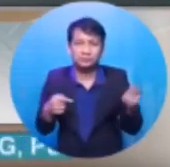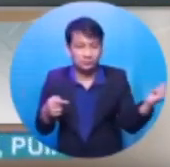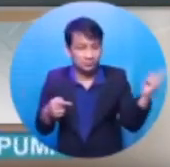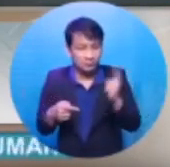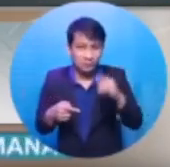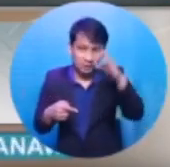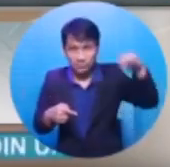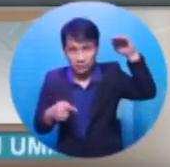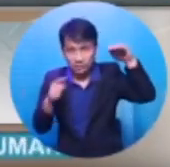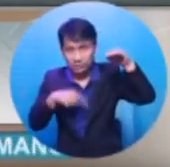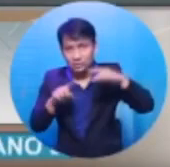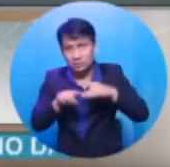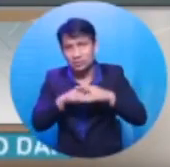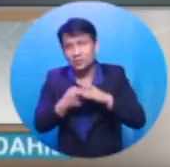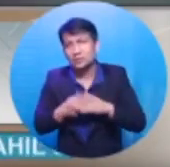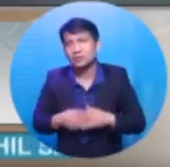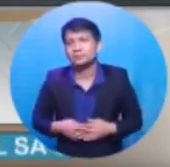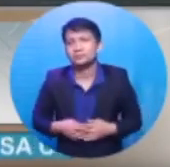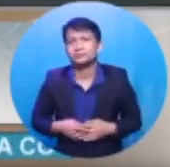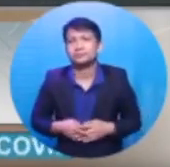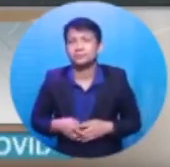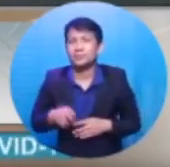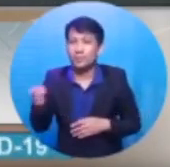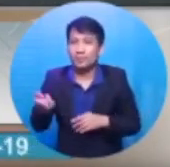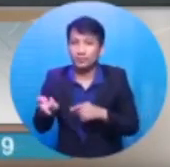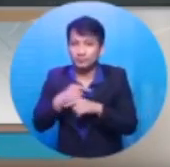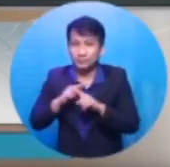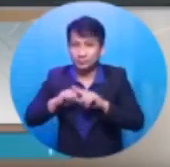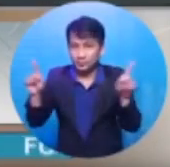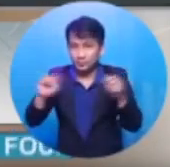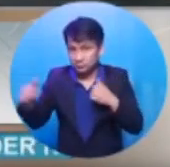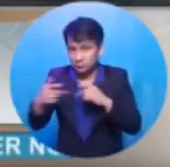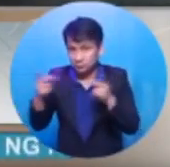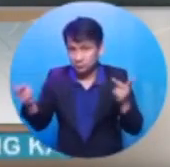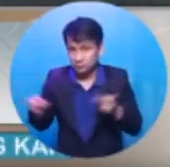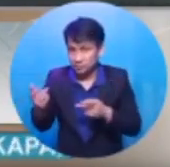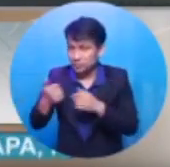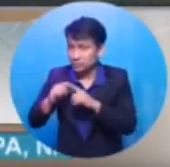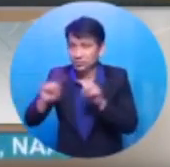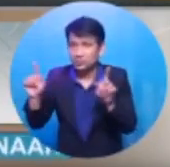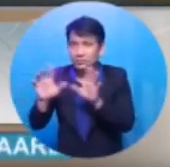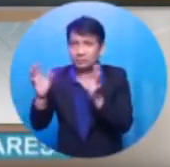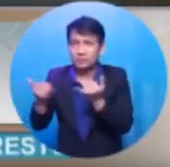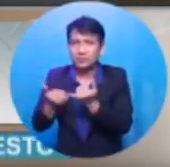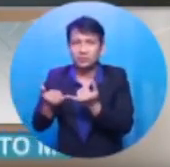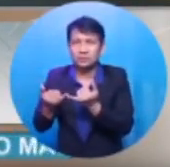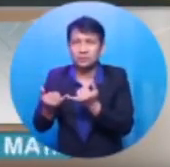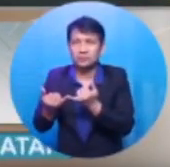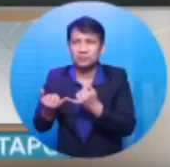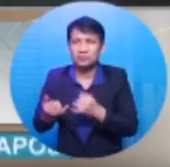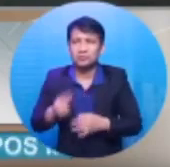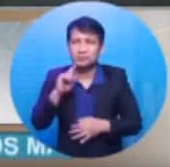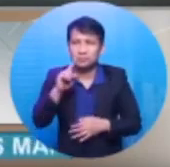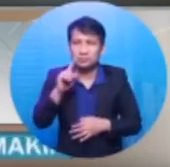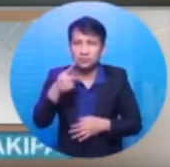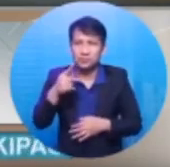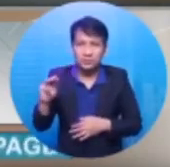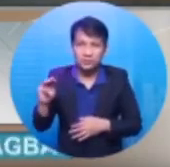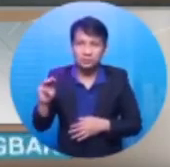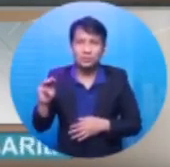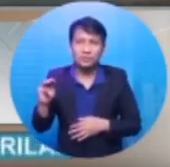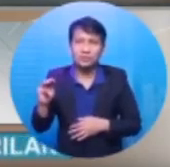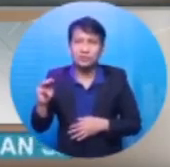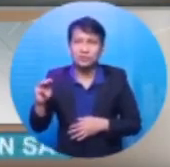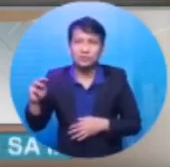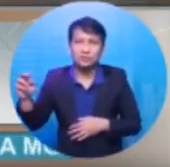yung mga matatanda. Teka muna, yung mga dayo galing pa sa maraming lugar yan? Medyo malayo po, siguro mga 1 kilometer pa po. So ibig